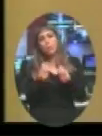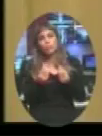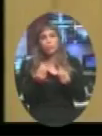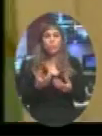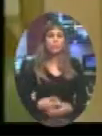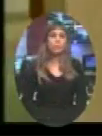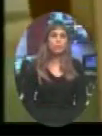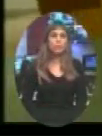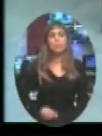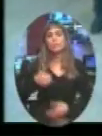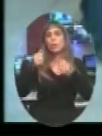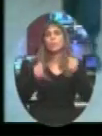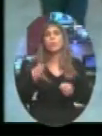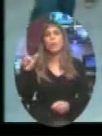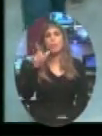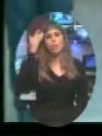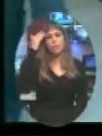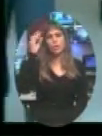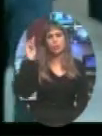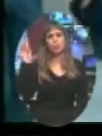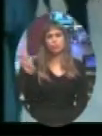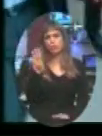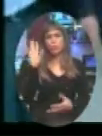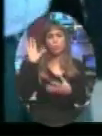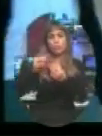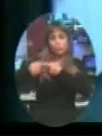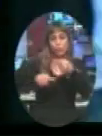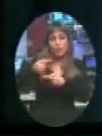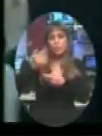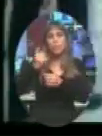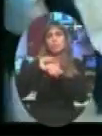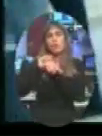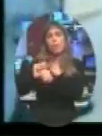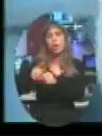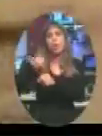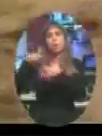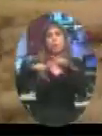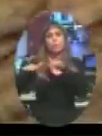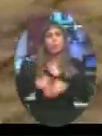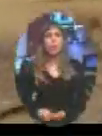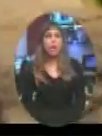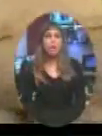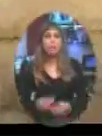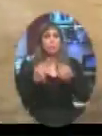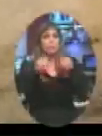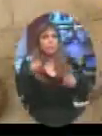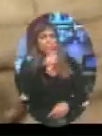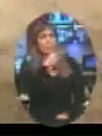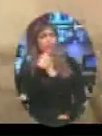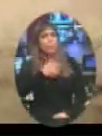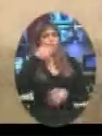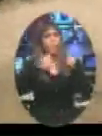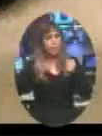הביטחון ליברמן, מי שמכיר את שמרון שנים רבות, ניצב היום לצד ראש הממשלה, ובשונה מהדברים שאמר שר הביטחון הקודם